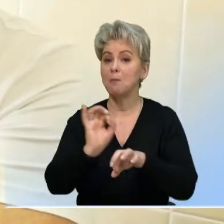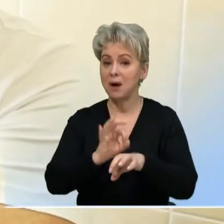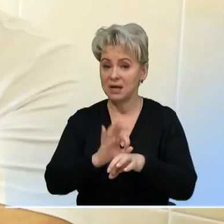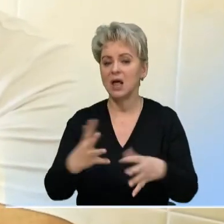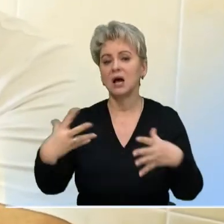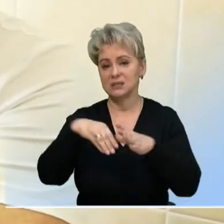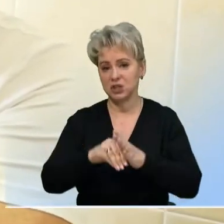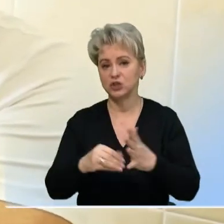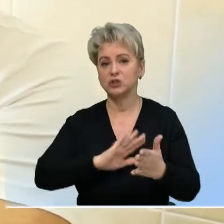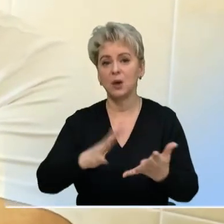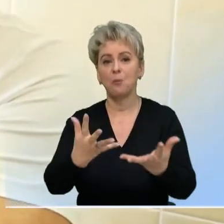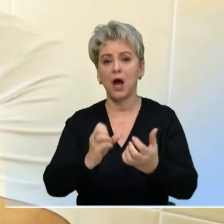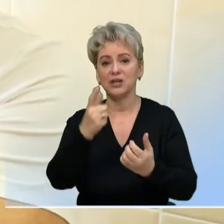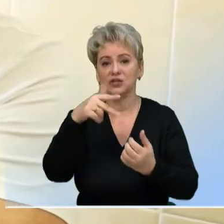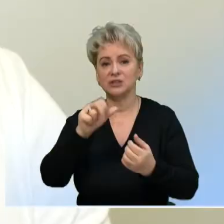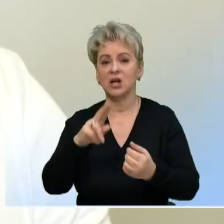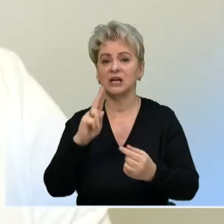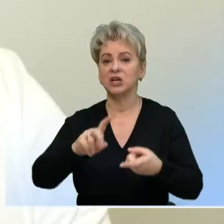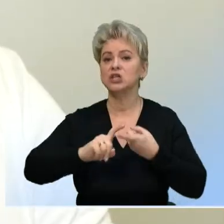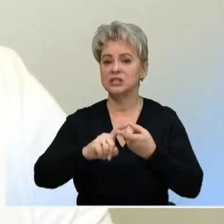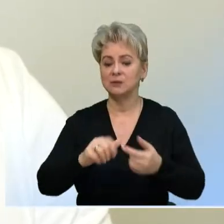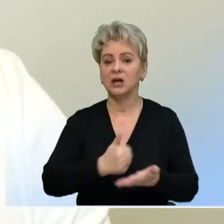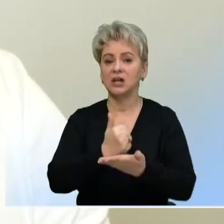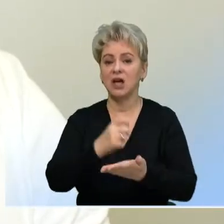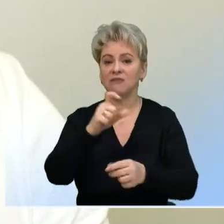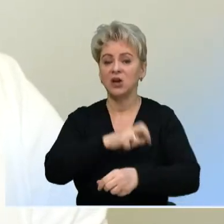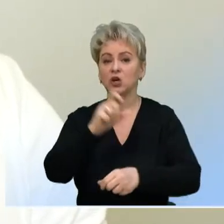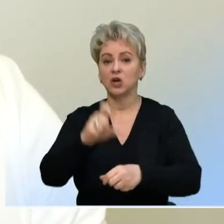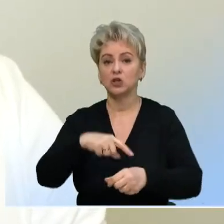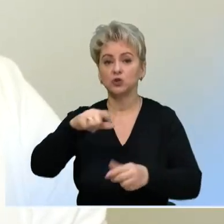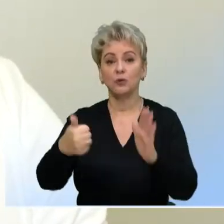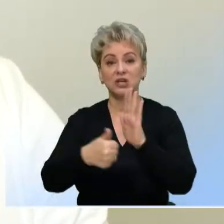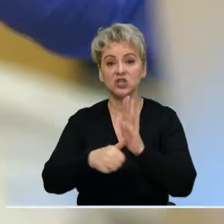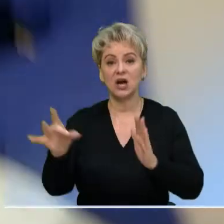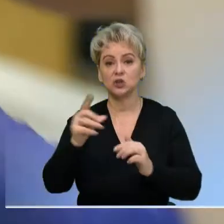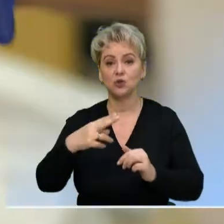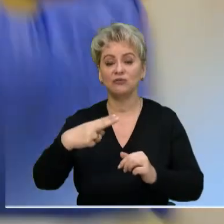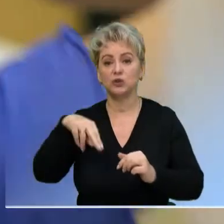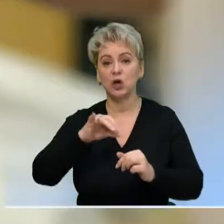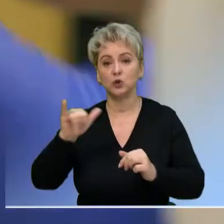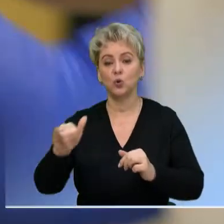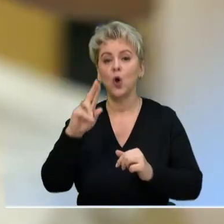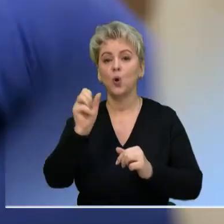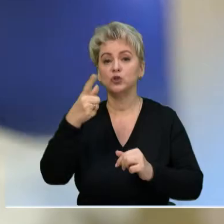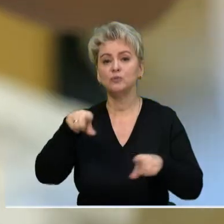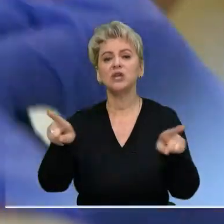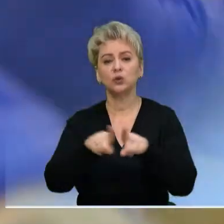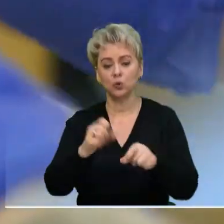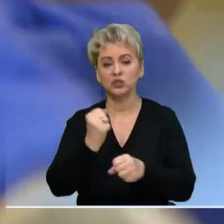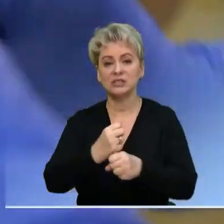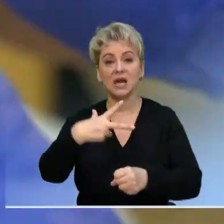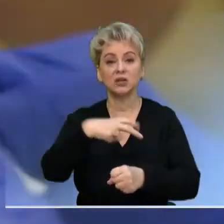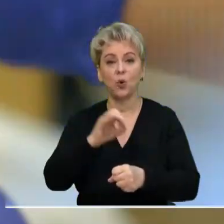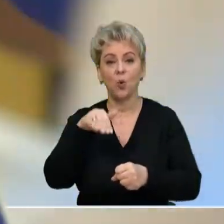а значит, не получили антитела к инфекции. Так, главврач городской больницы номер 6 в Ростове-на-Дону Николай Кочубейник тоже делает прививку